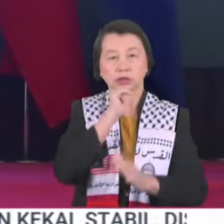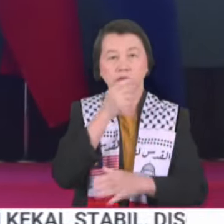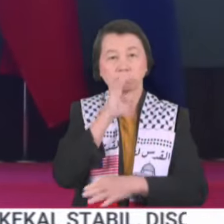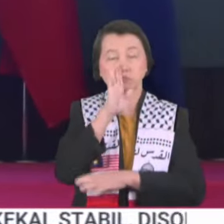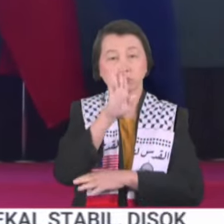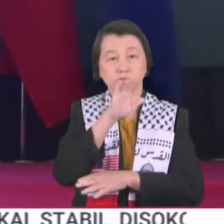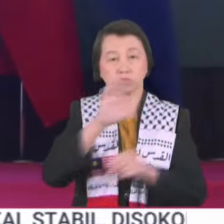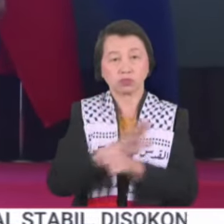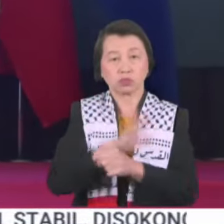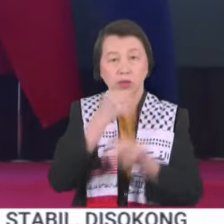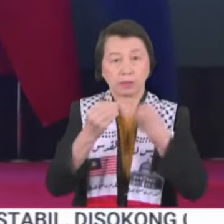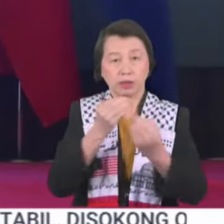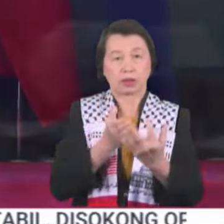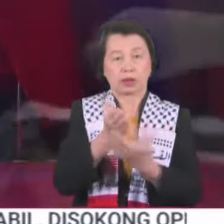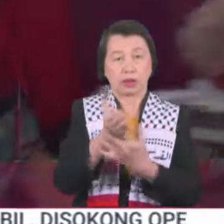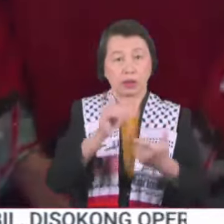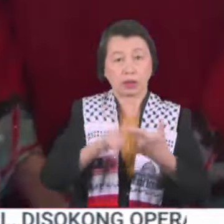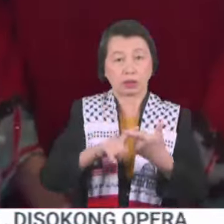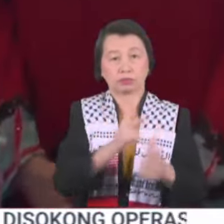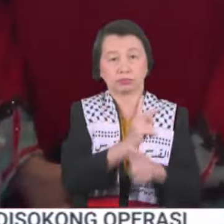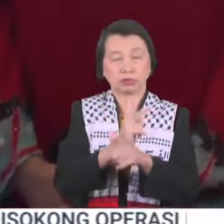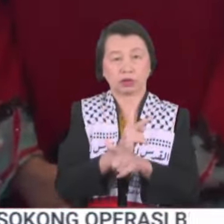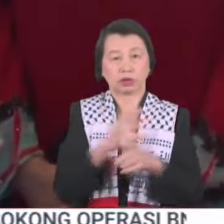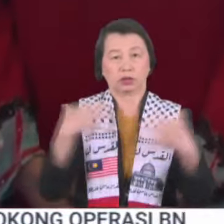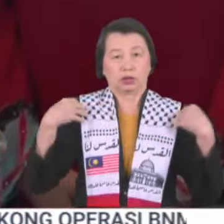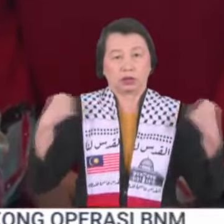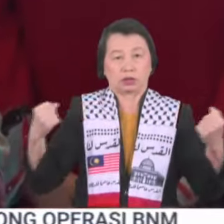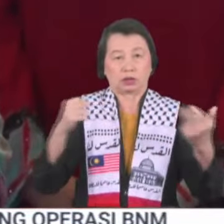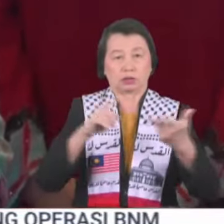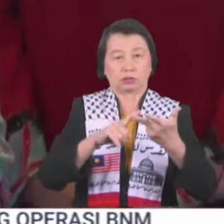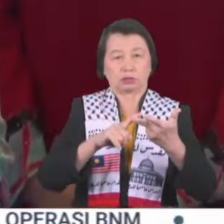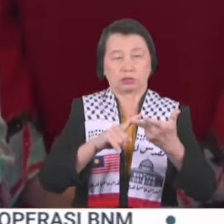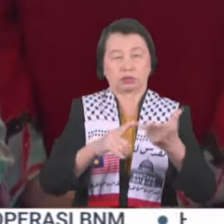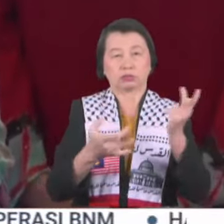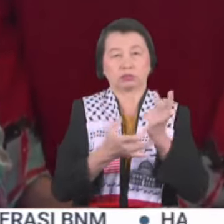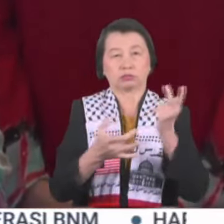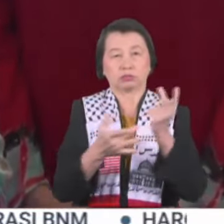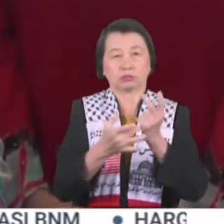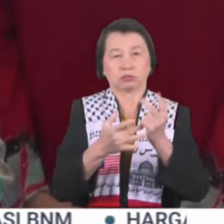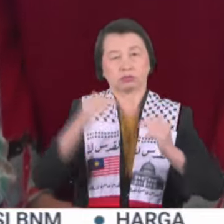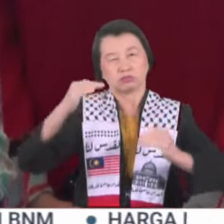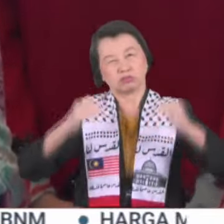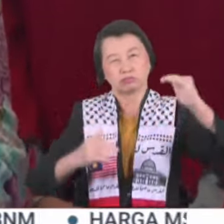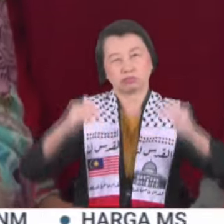ketidakjaminan makanan, akses terhadap penjagaan kesihatan dan jurang teknologi.